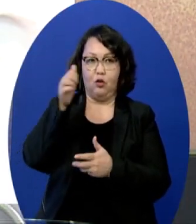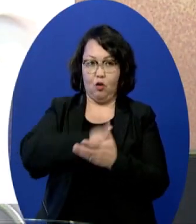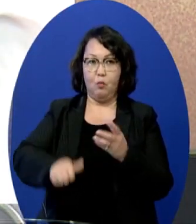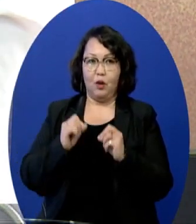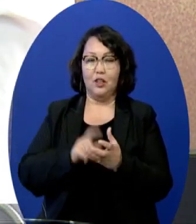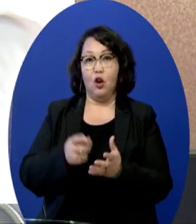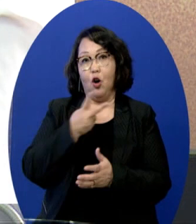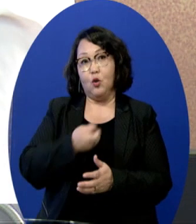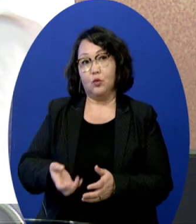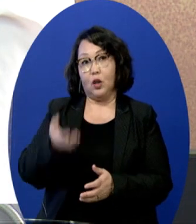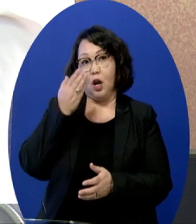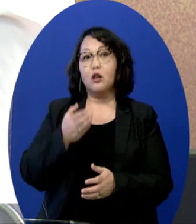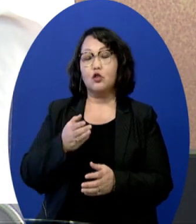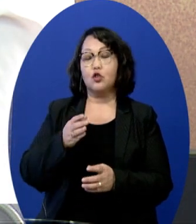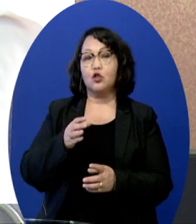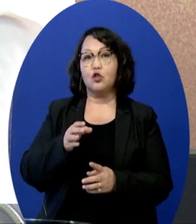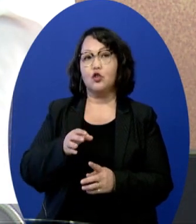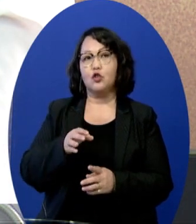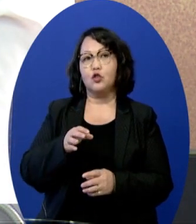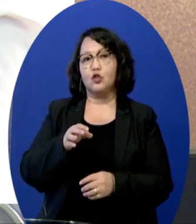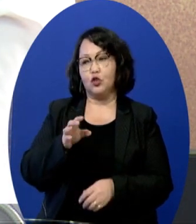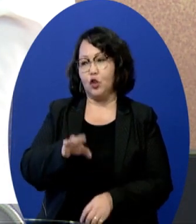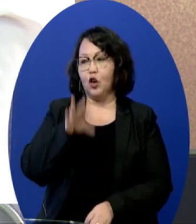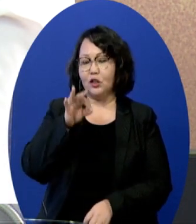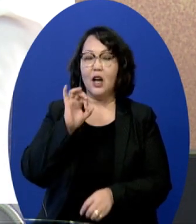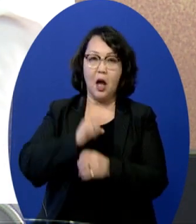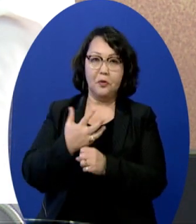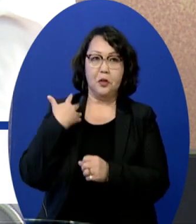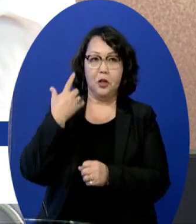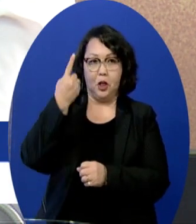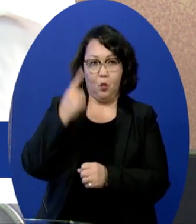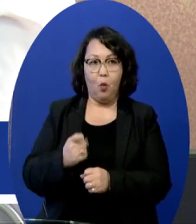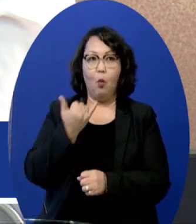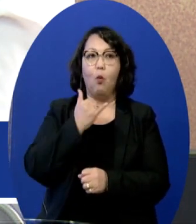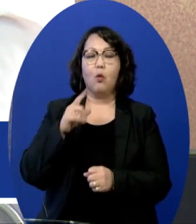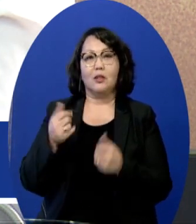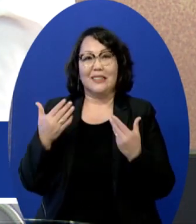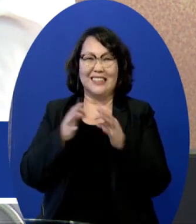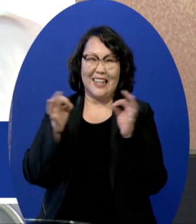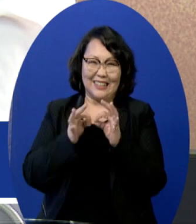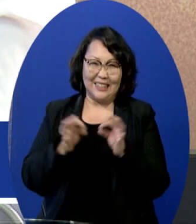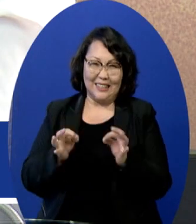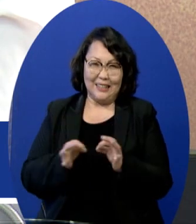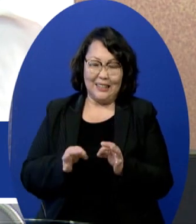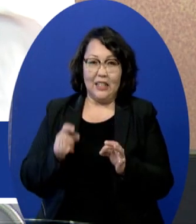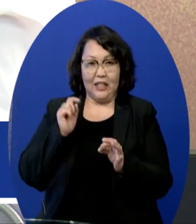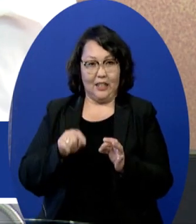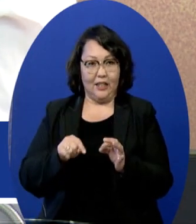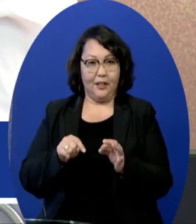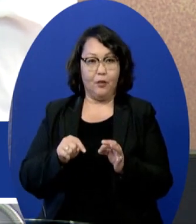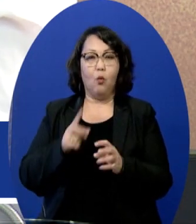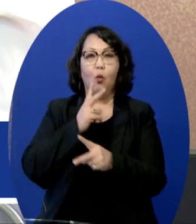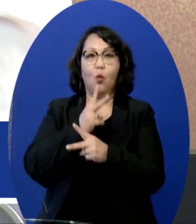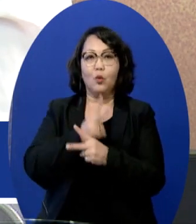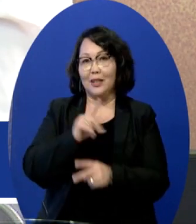хүртэл сонгогчийн хариуц нэг ухуулагч ажиллаж болно. Тэгээд 200-аас нь үлдэгдэл мүлдэг наривчлал явчихвэ шүү. Ер нь энийг өөстэй хэдүүлээ. Энэ